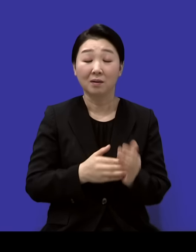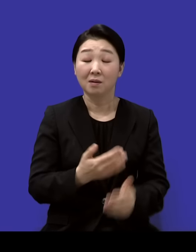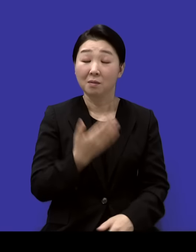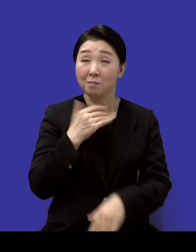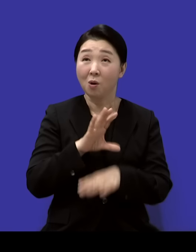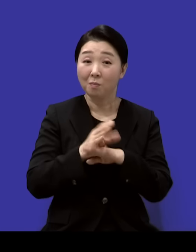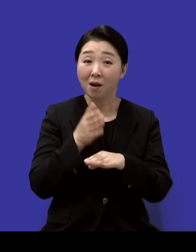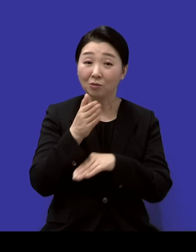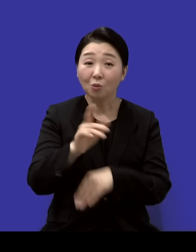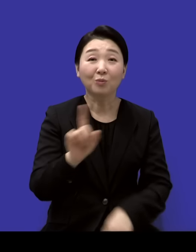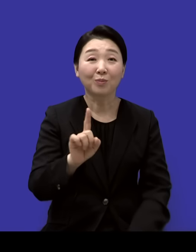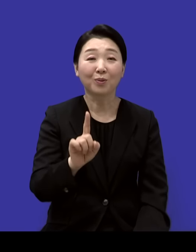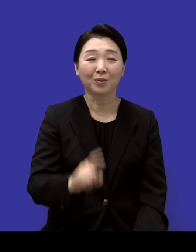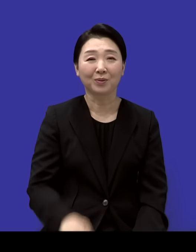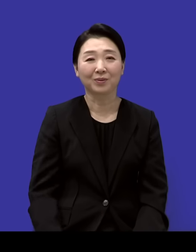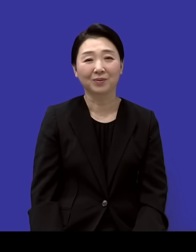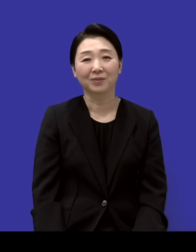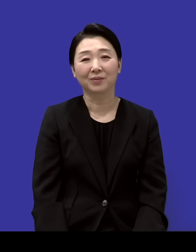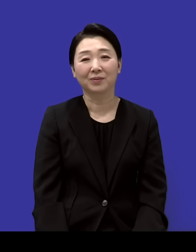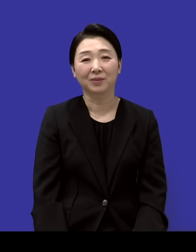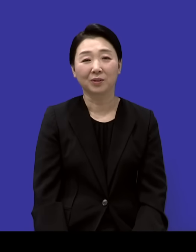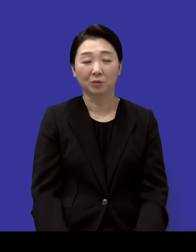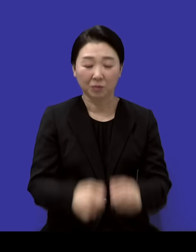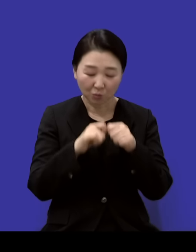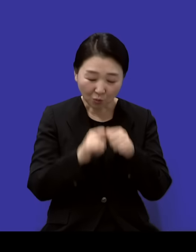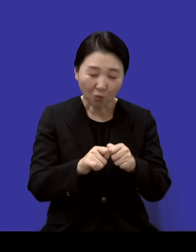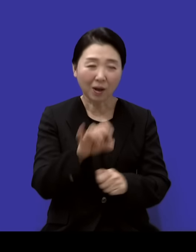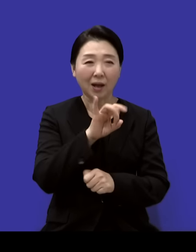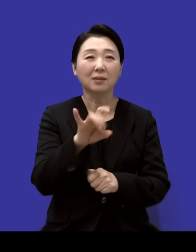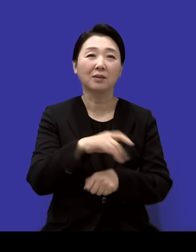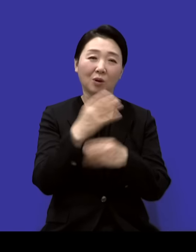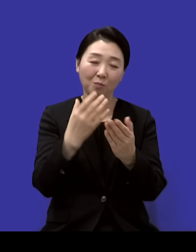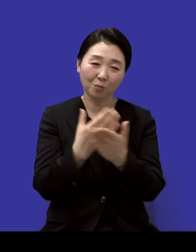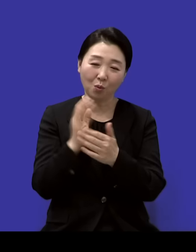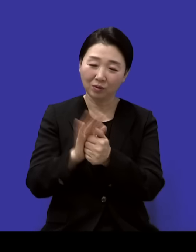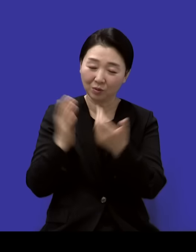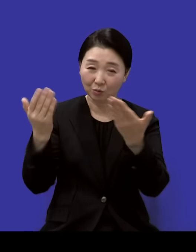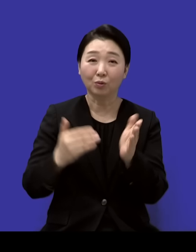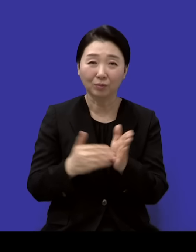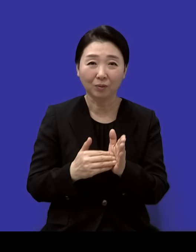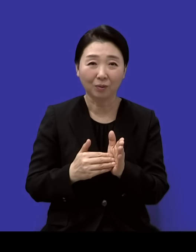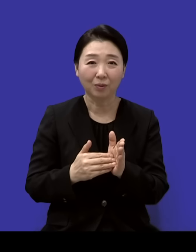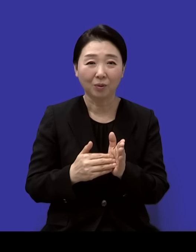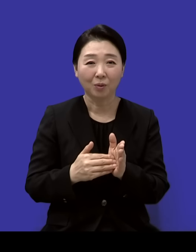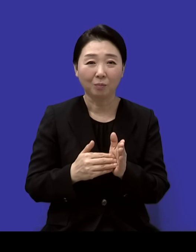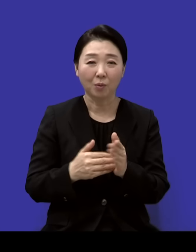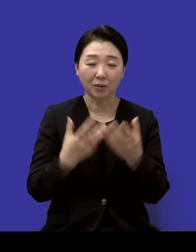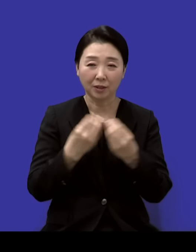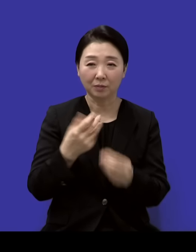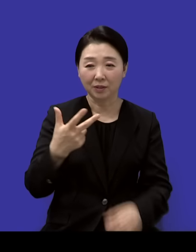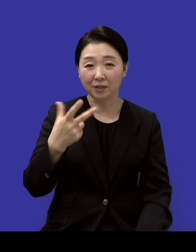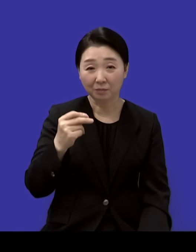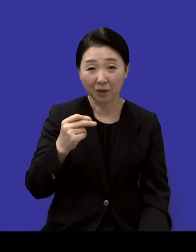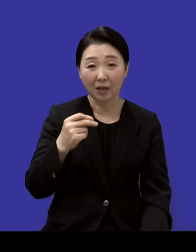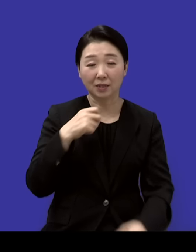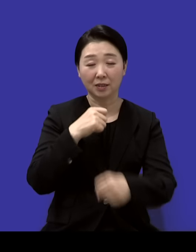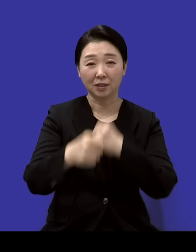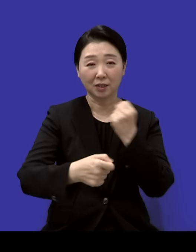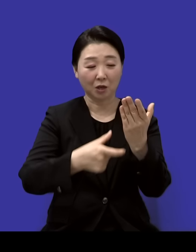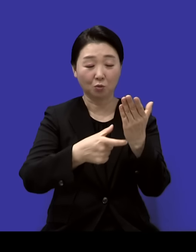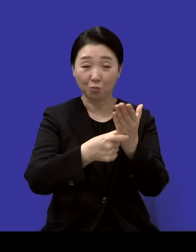기도자 아니에요? 먹방뿐만 아니라 그러니까 너무 세세한 것까지잖아요. 정말 많아요. 뭐 예를 들어서 한 또. 7만 원짜리 뭐 자유